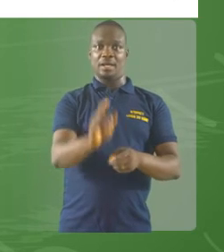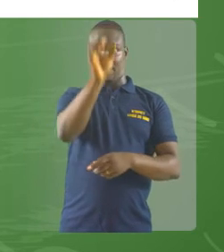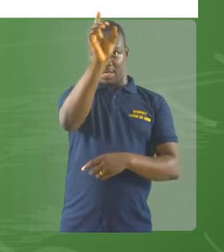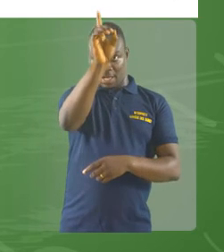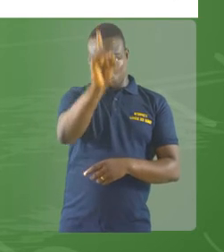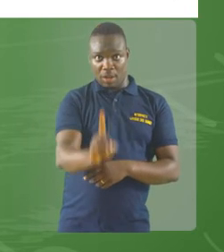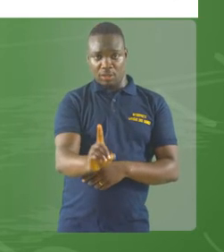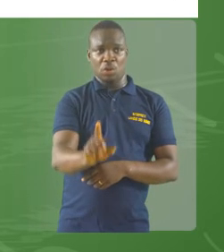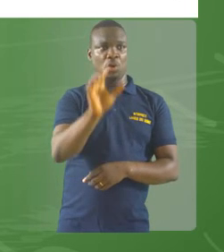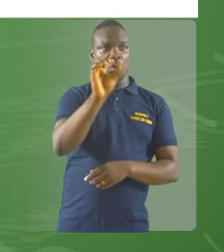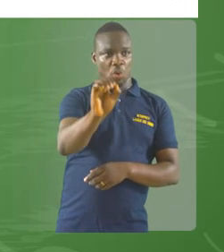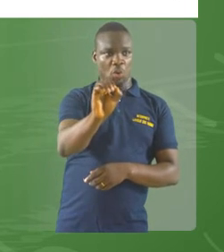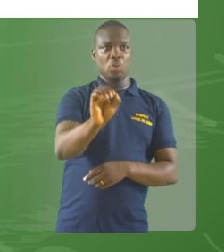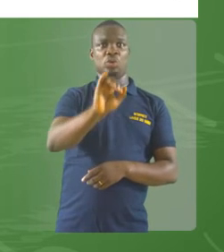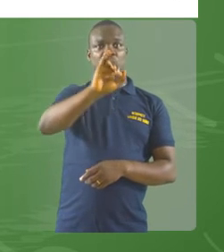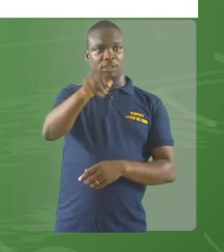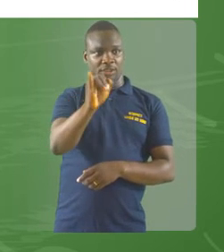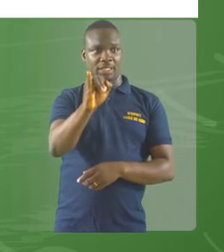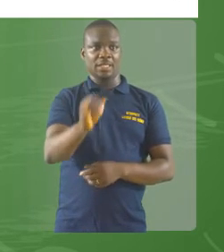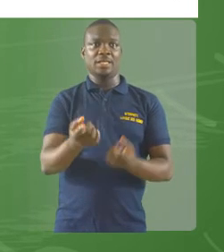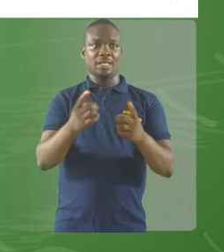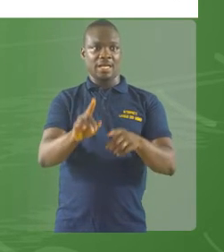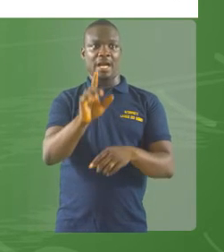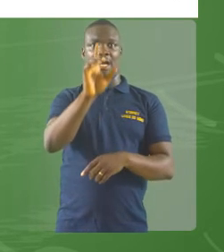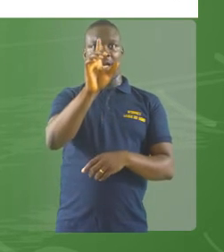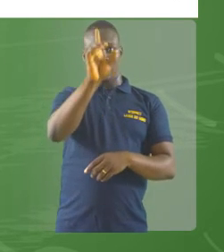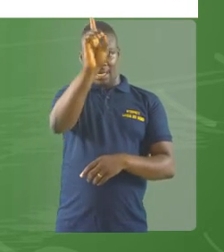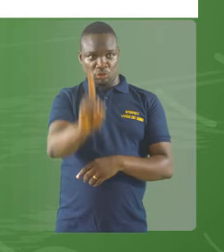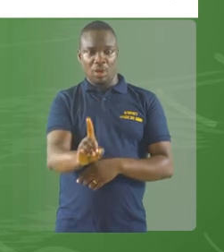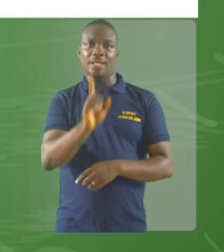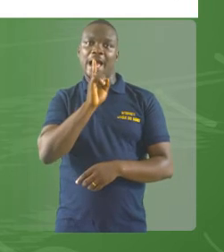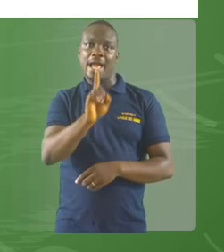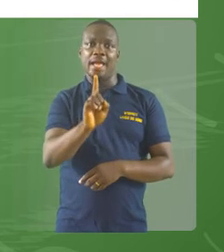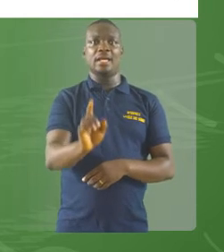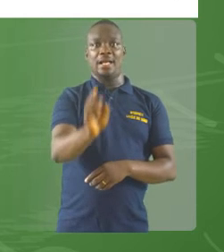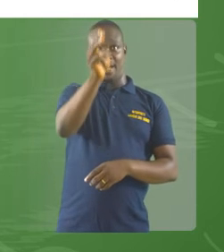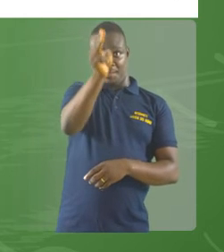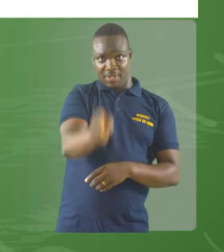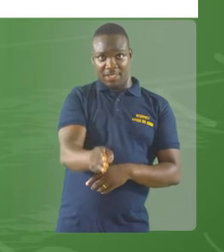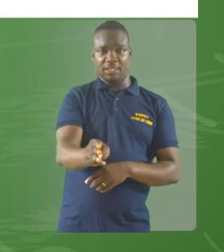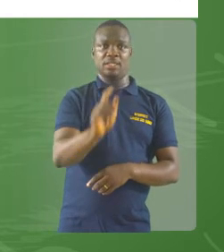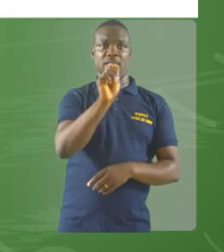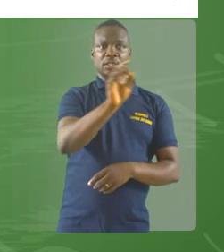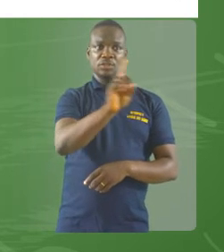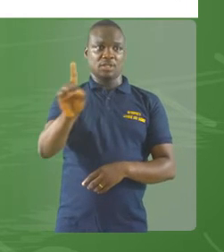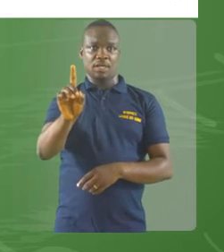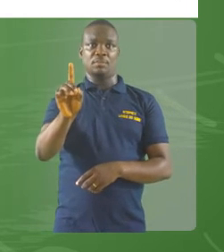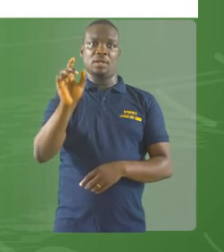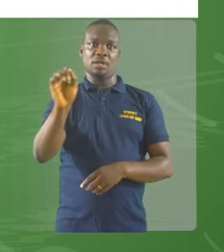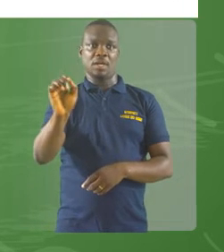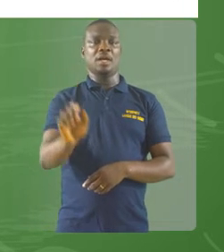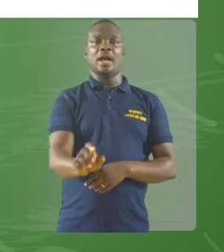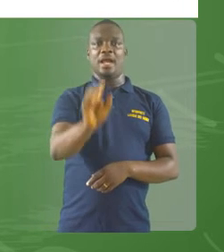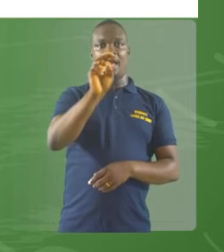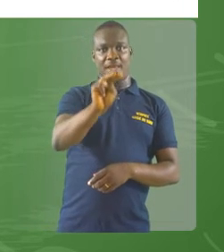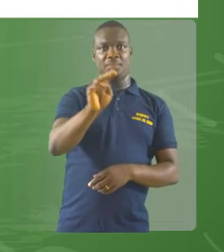OJ lorsque la droite OJ est la médiatrice du segment M'.